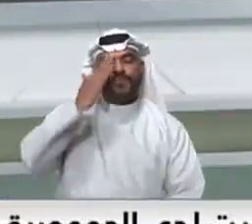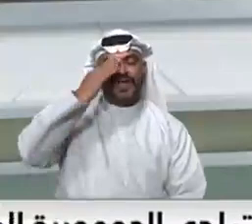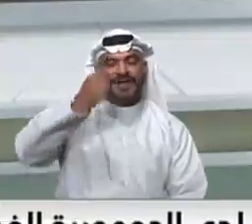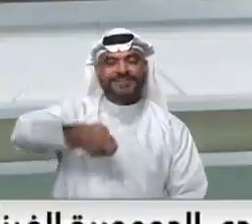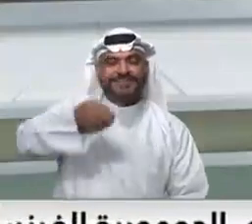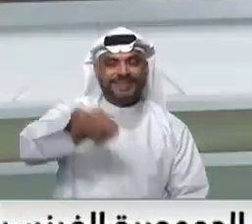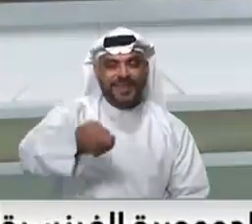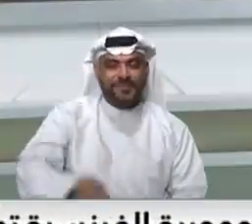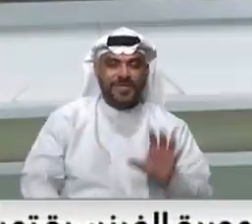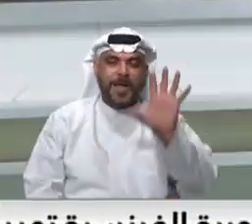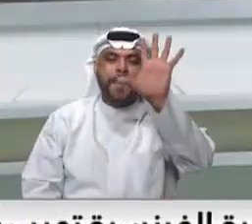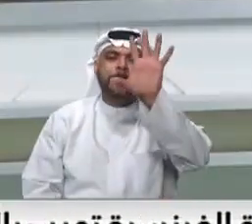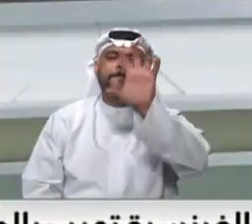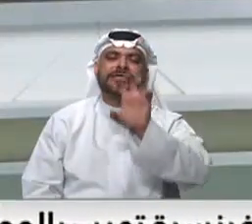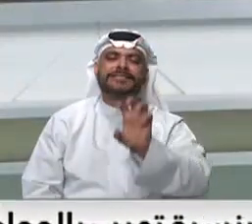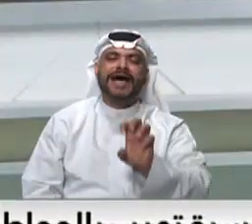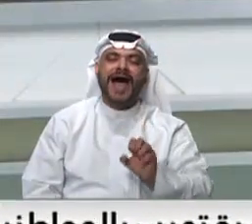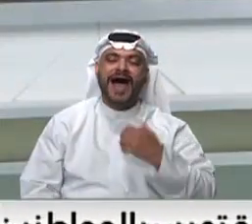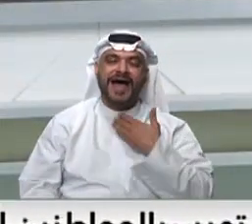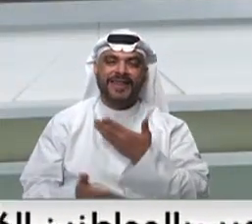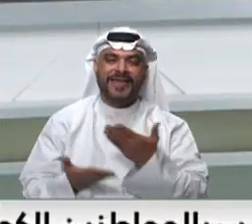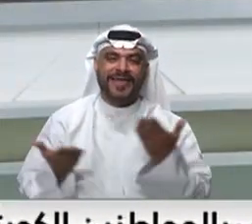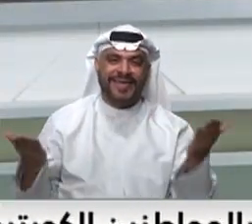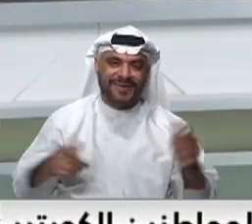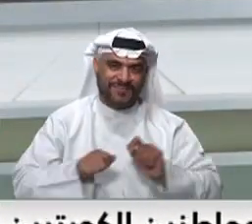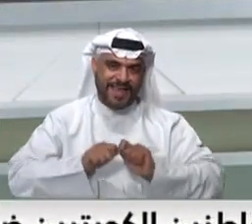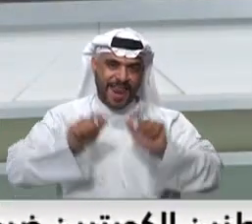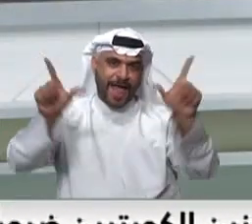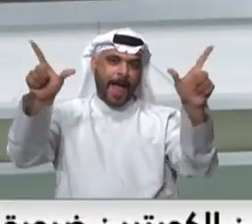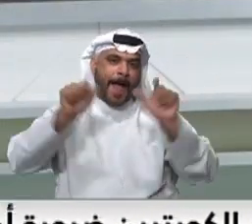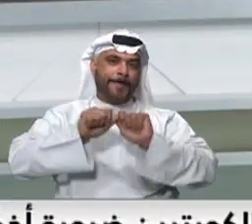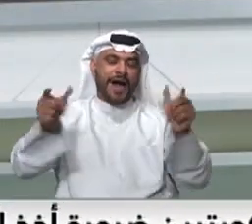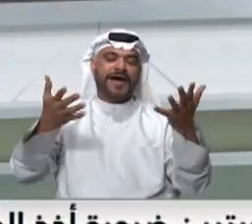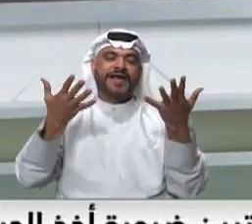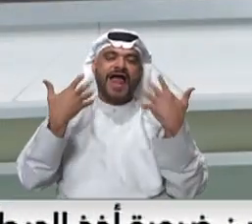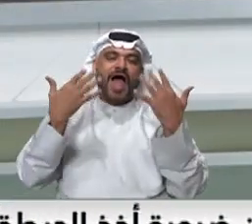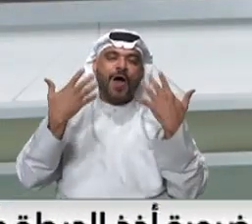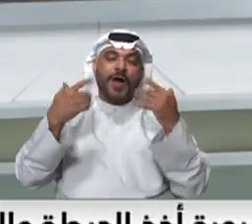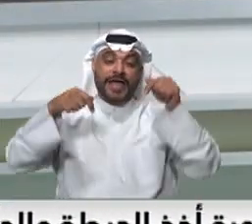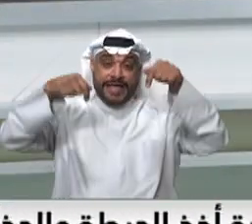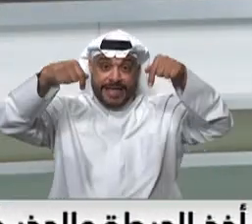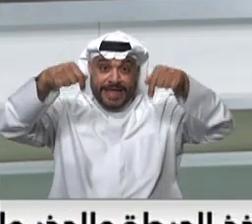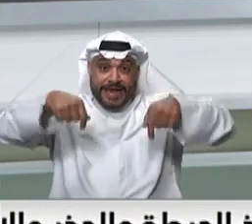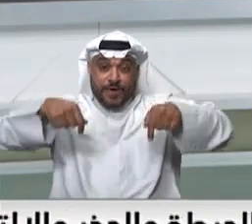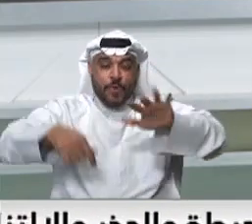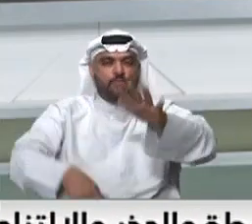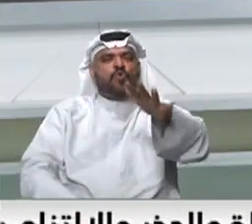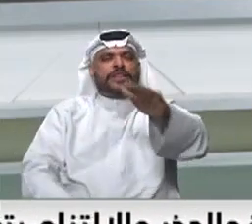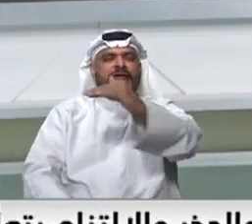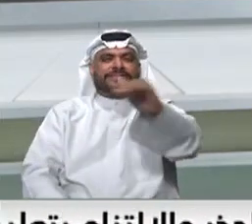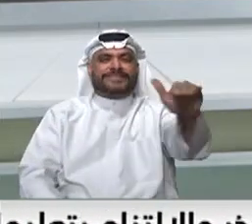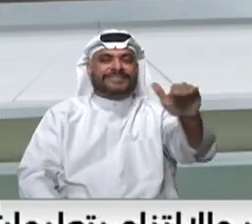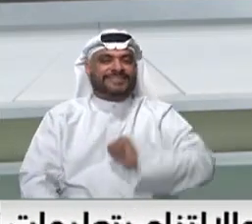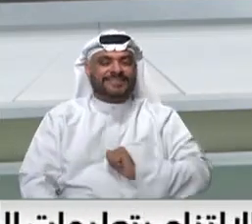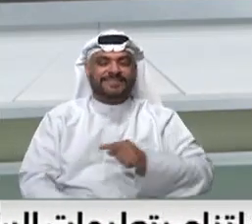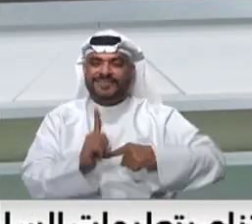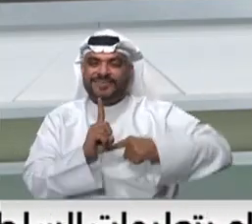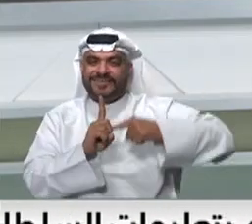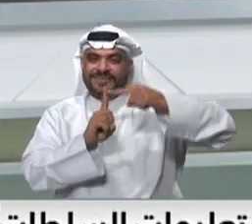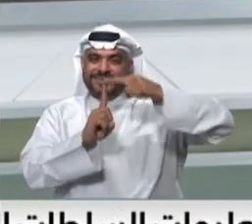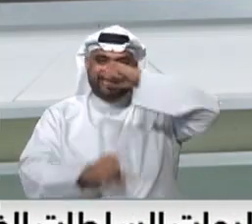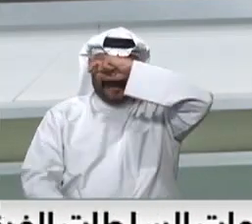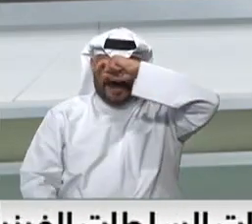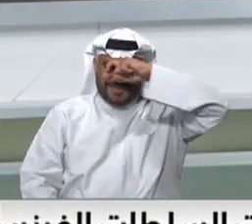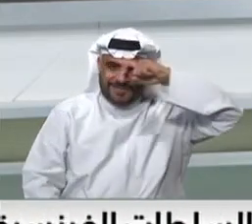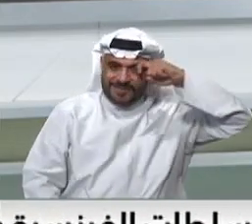مساكم الله بالخير أعزائي المشاهدين. في نشرتنا الجوية لهذه الليلة أجواءنا كانت أجواء معتدلة، تفاوتت درجات الحرارة